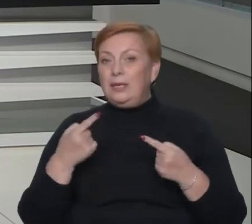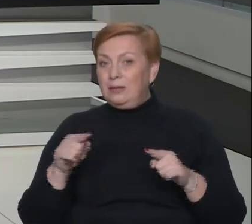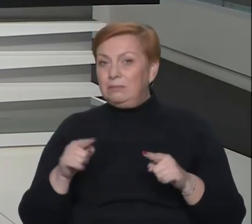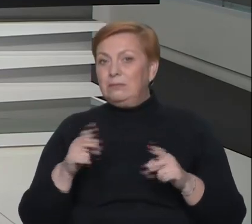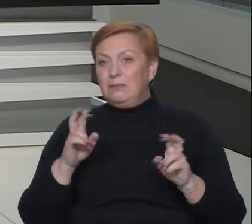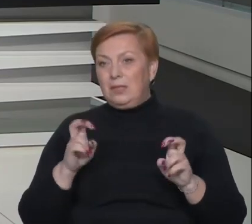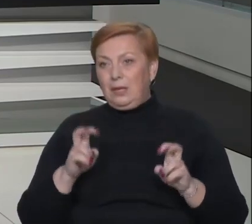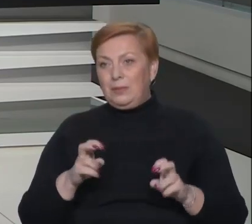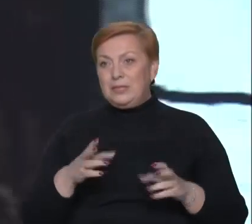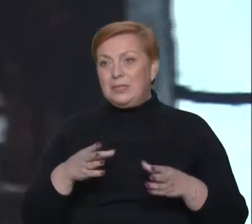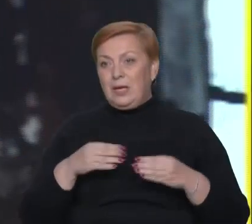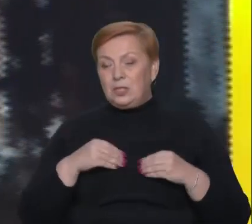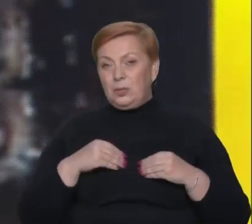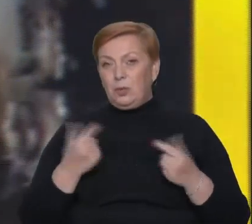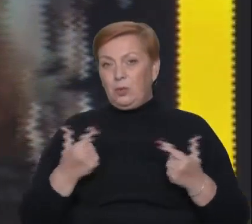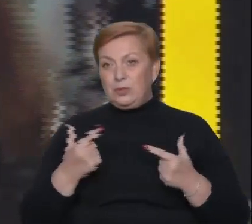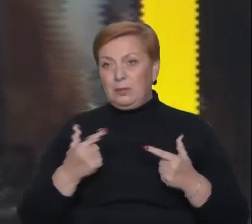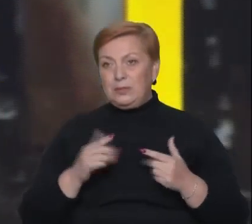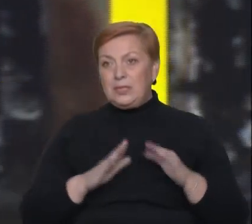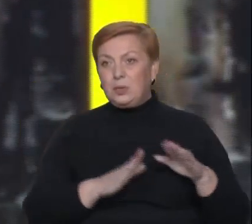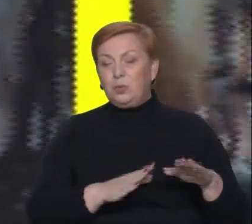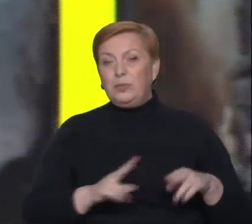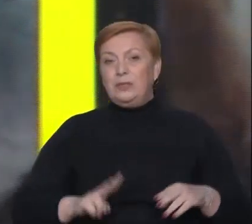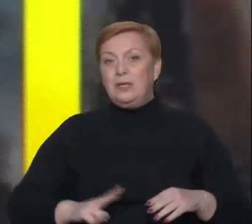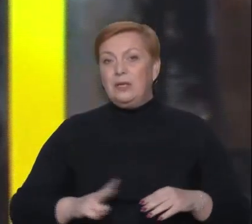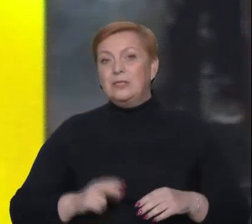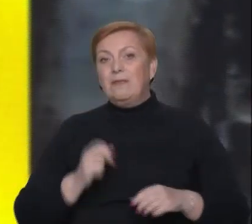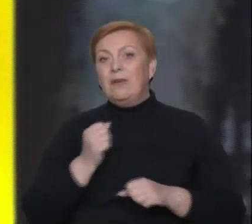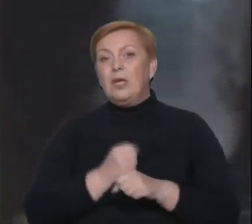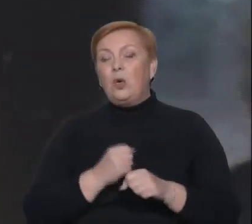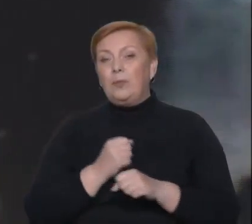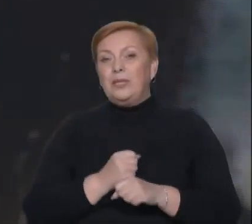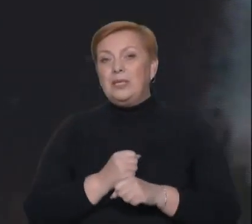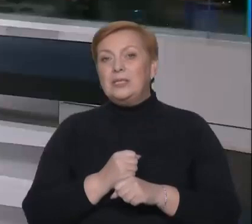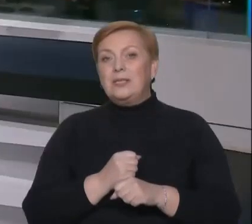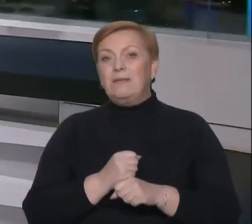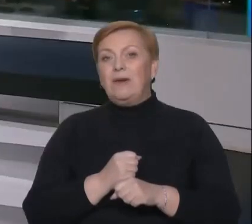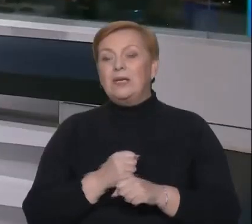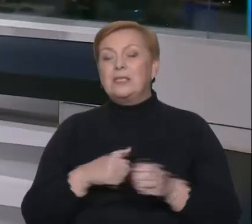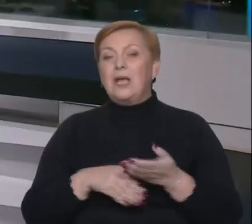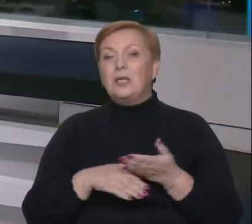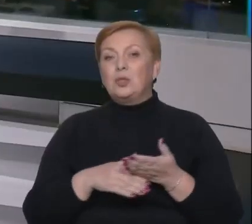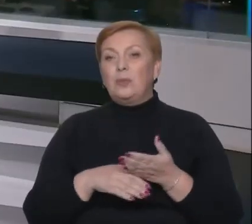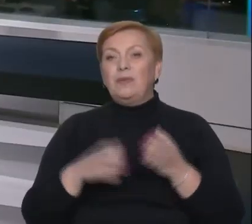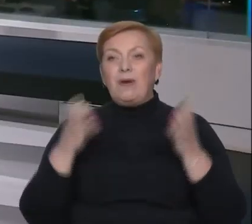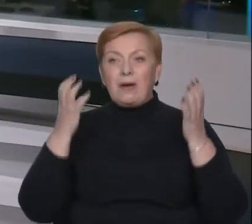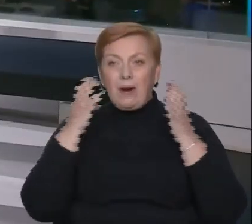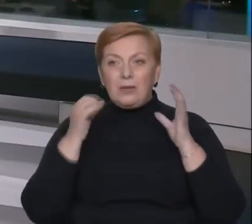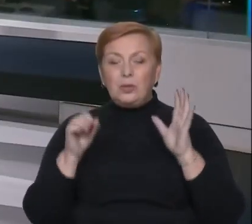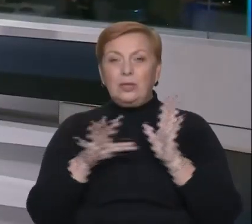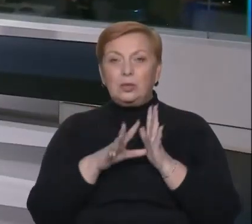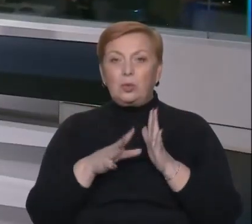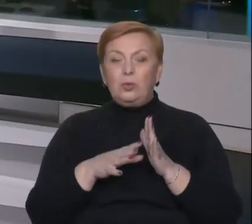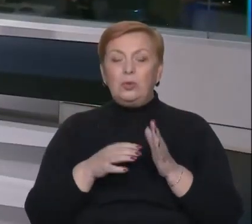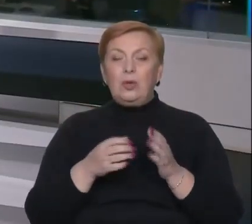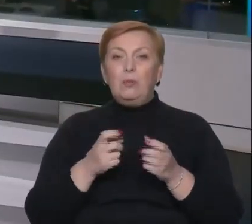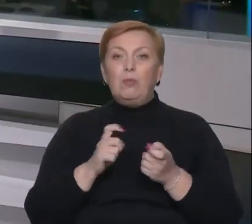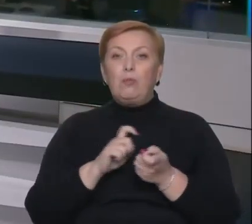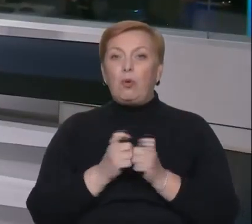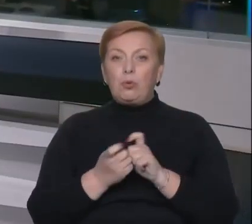Анатолій Храпчинський, заступник директора компанії з виробництва засобів радіоелектронної боротьби. Слава Україні вам, пане Анатолію, дякую, що